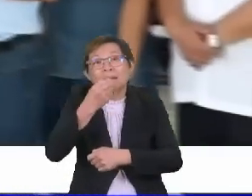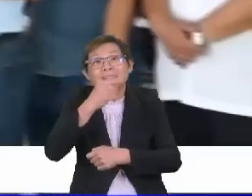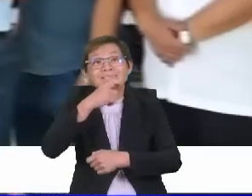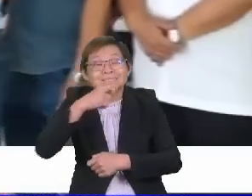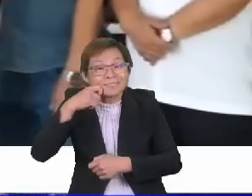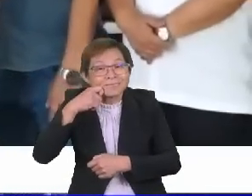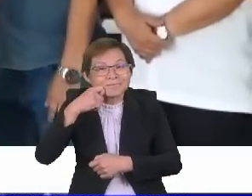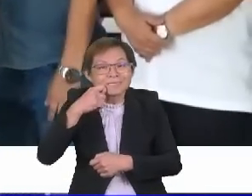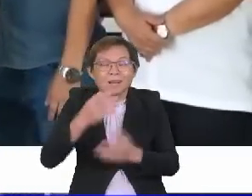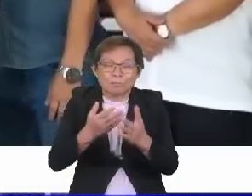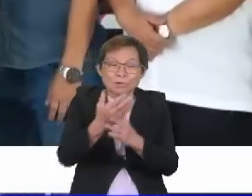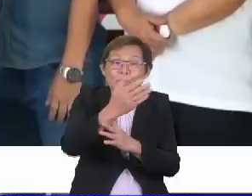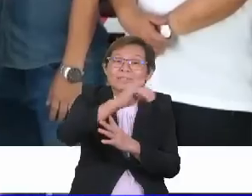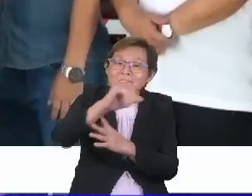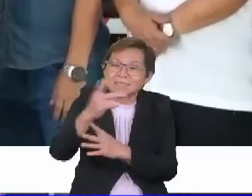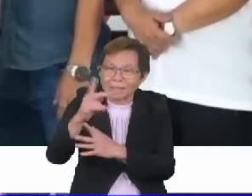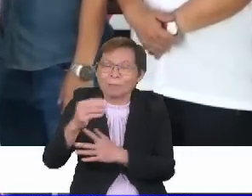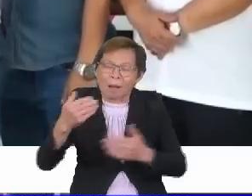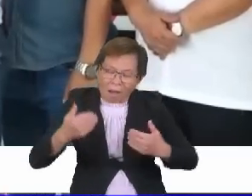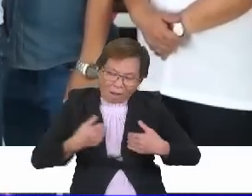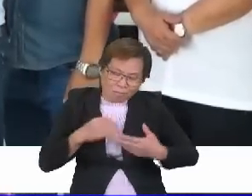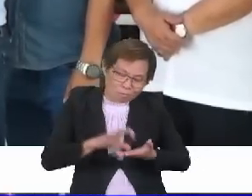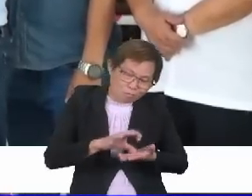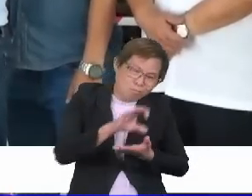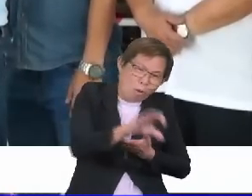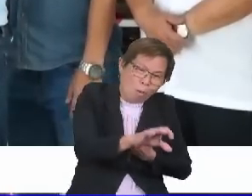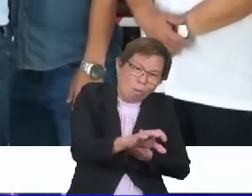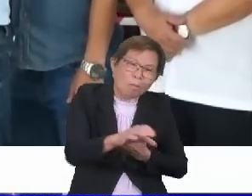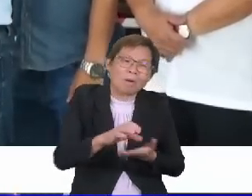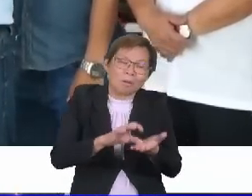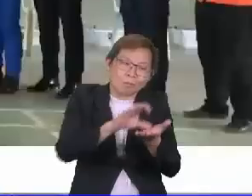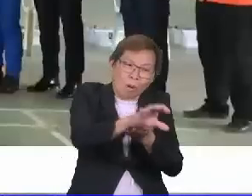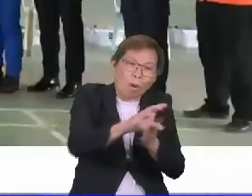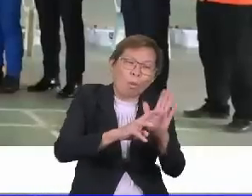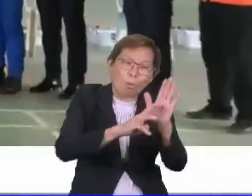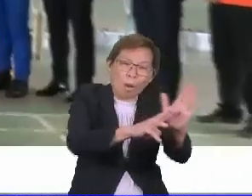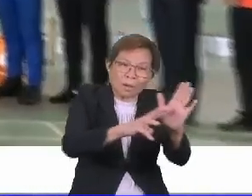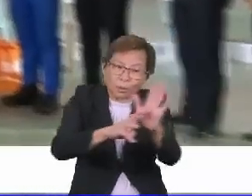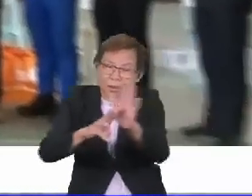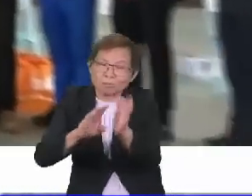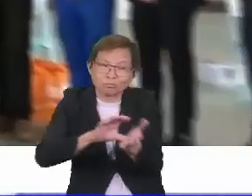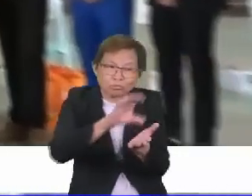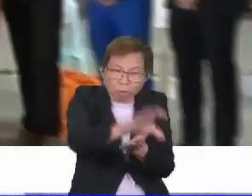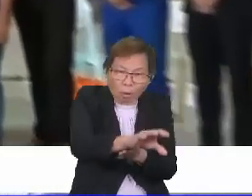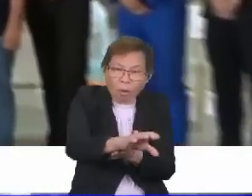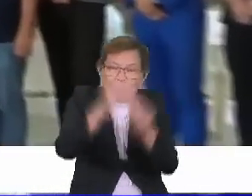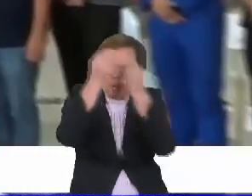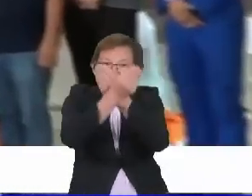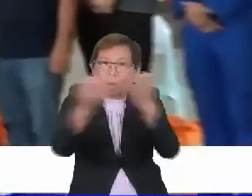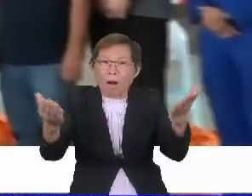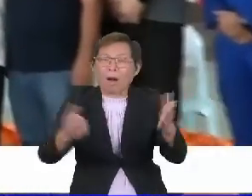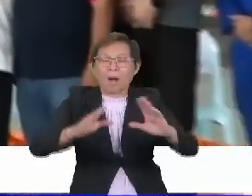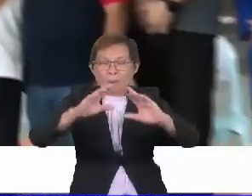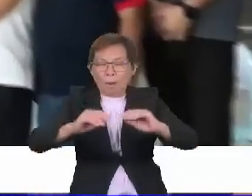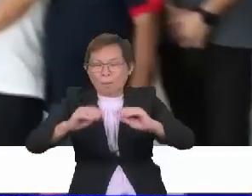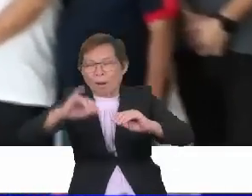menurut Sisi jembatan kebajikan masyarakat turut disalahkan menyampaikan sumbangan tersebut pada wakil 16k terlibat jumpai memalukan satu